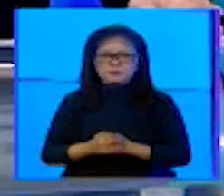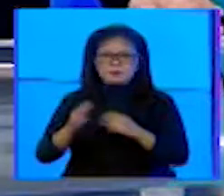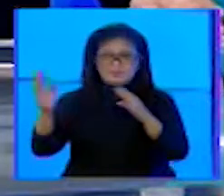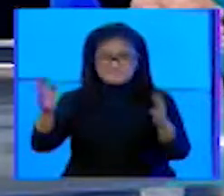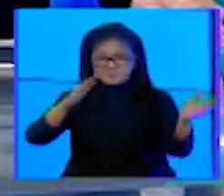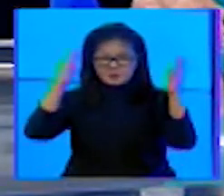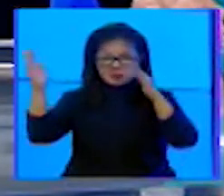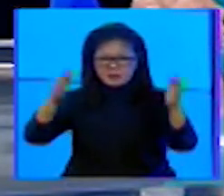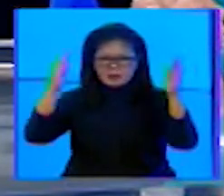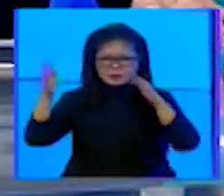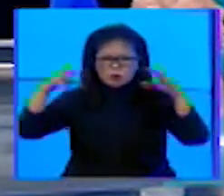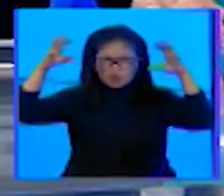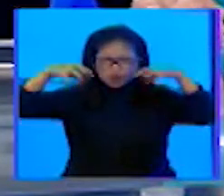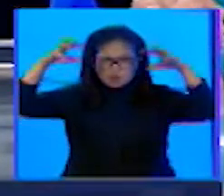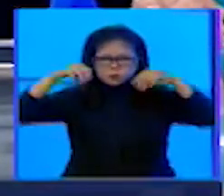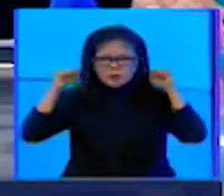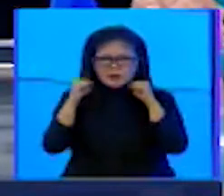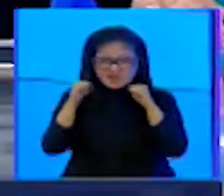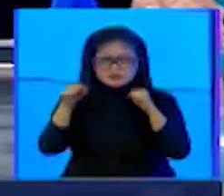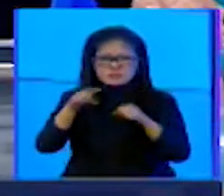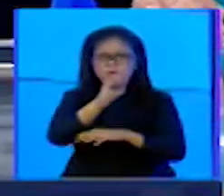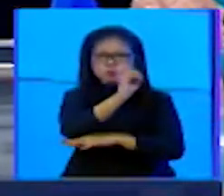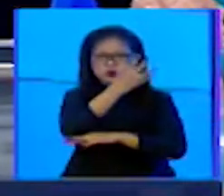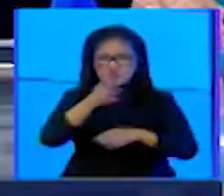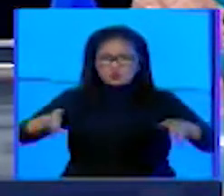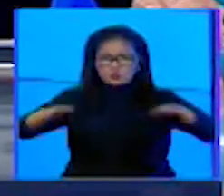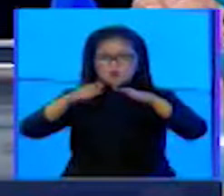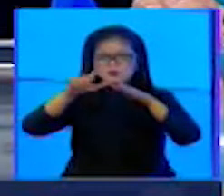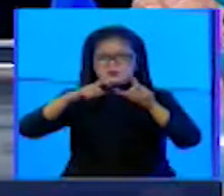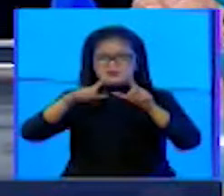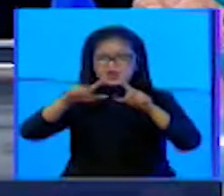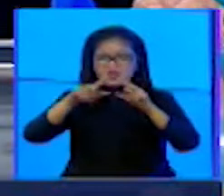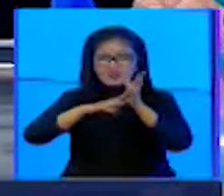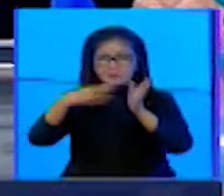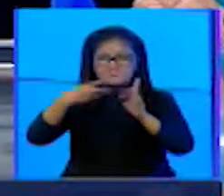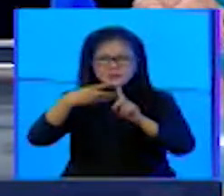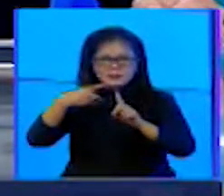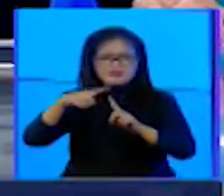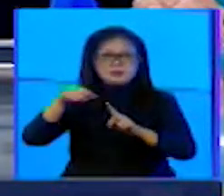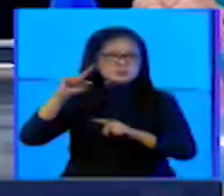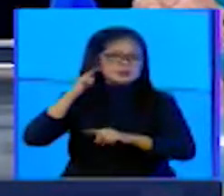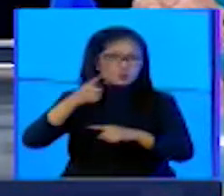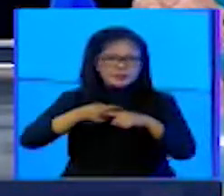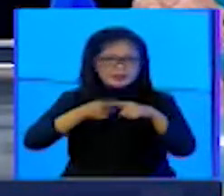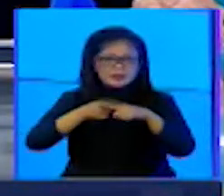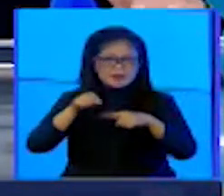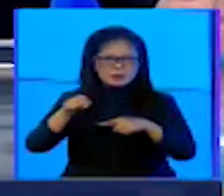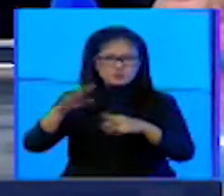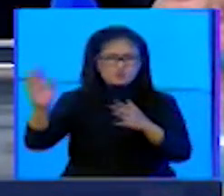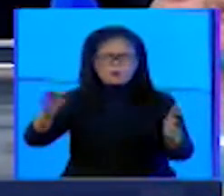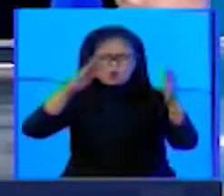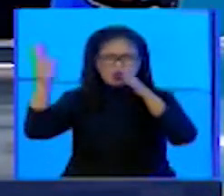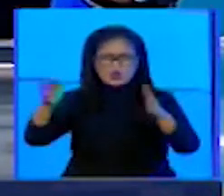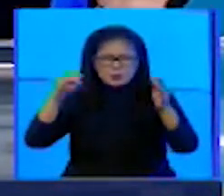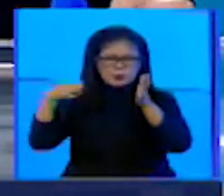Badai dan hujan es melanda kawasan puncak Gunung Slamet, Jawa Tengah. Ratusan pendaki terpaksa turun saat badai menerjang. Tiga